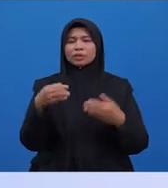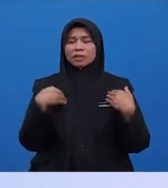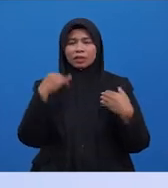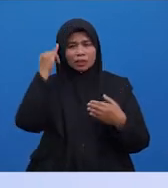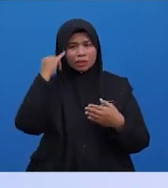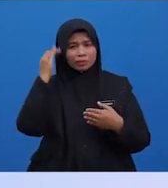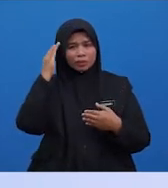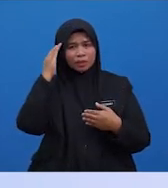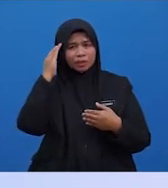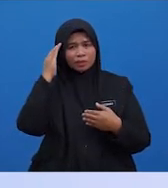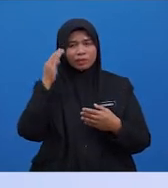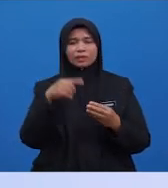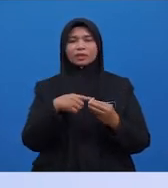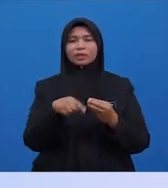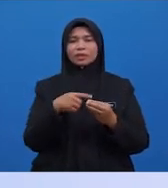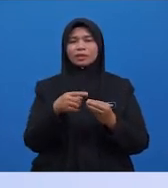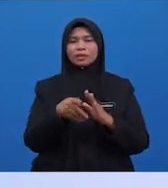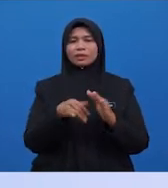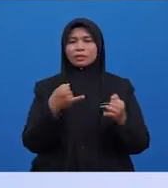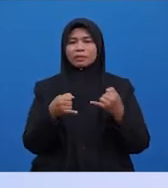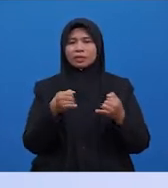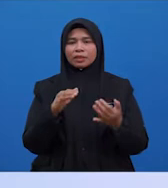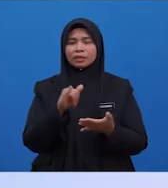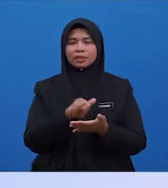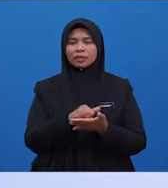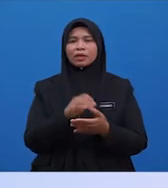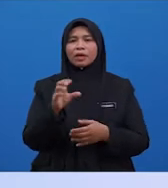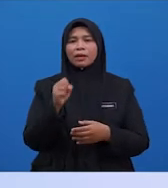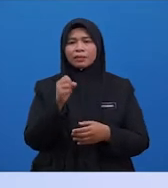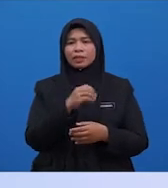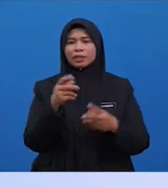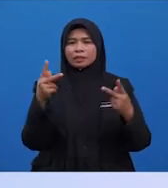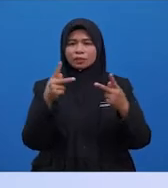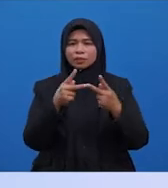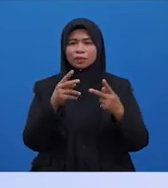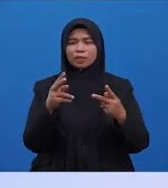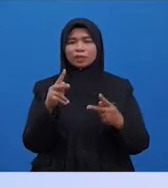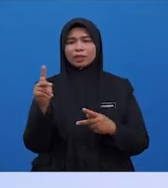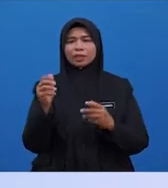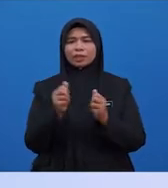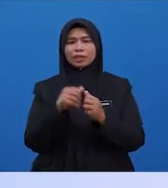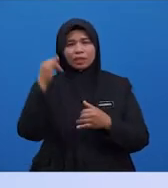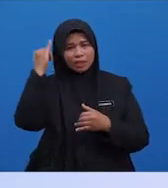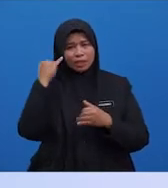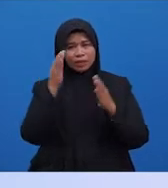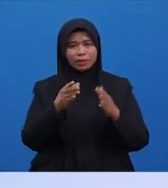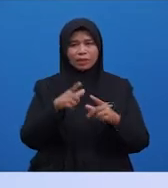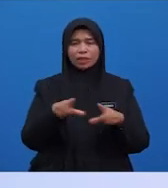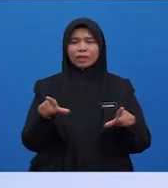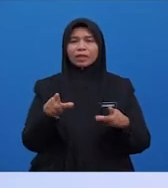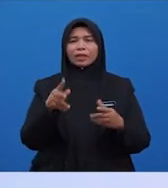ilmu pengetahuan yang berkaitan dengan permainan tersebut, mengambil dan menyesuaikan dengan idea orang